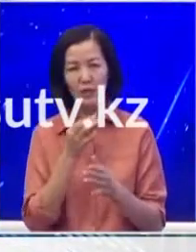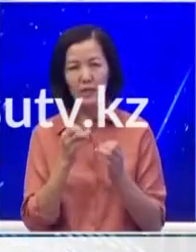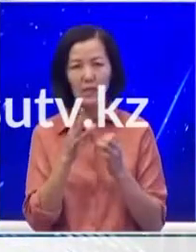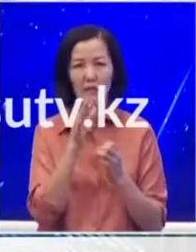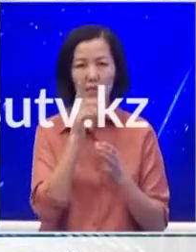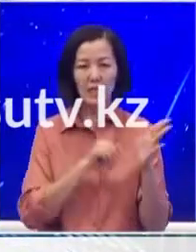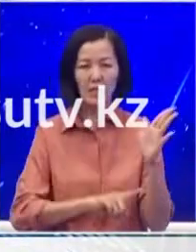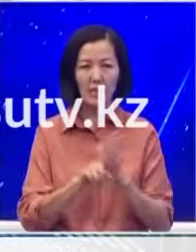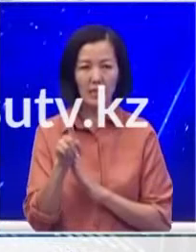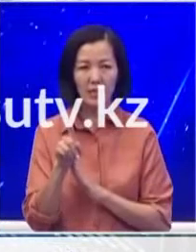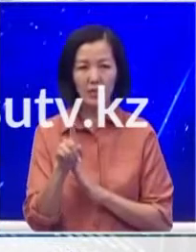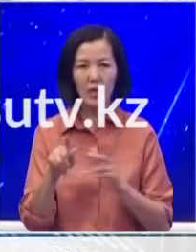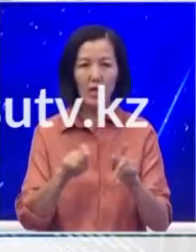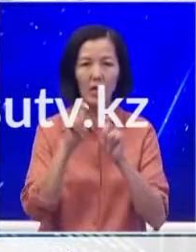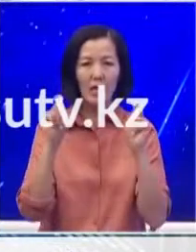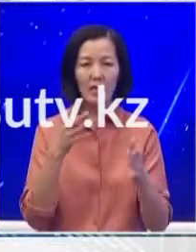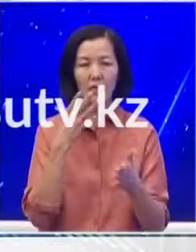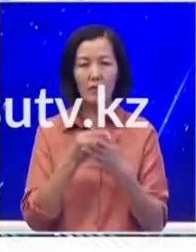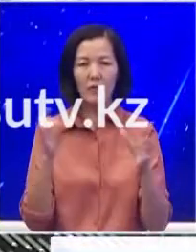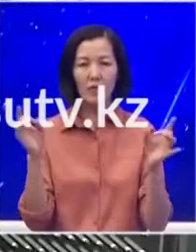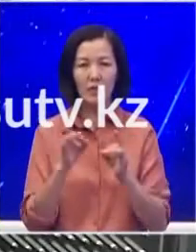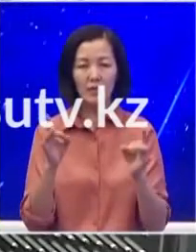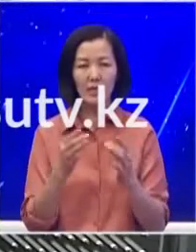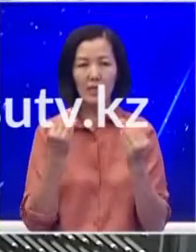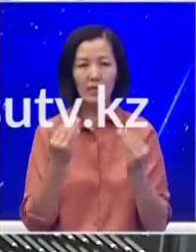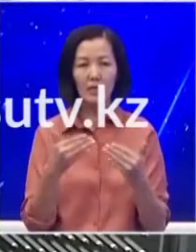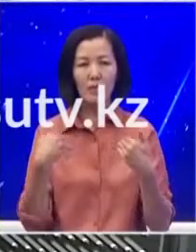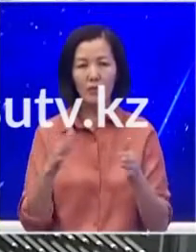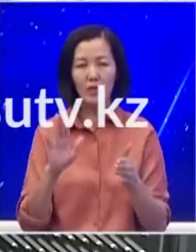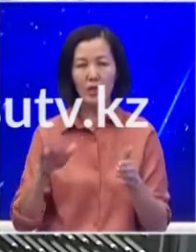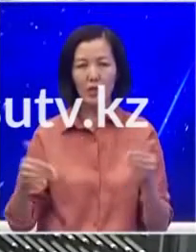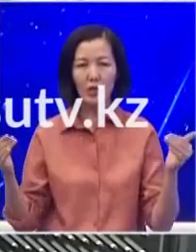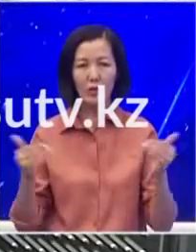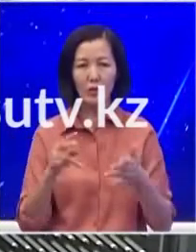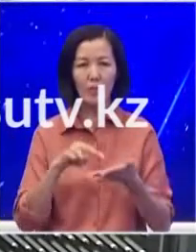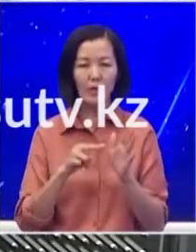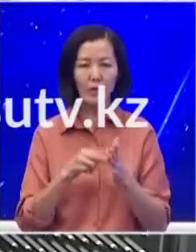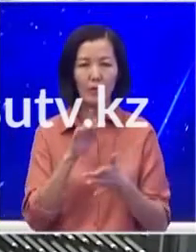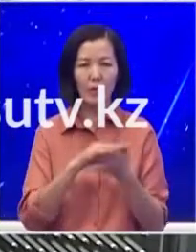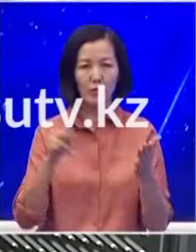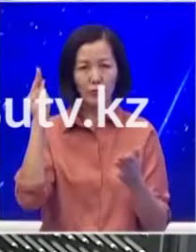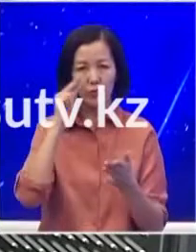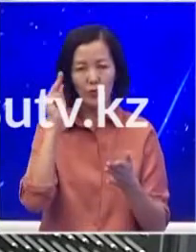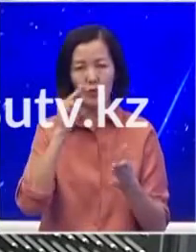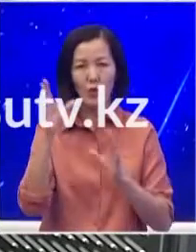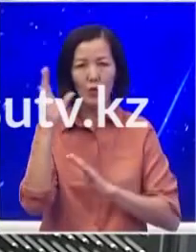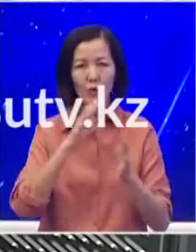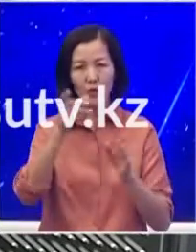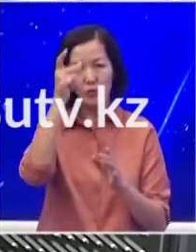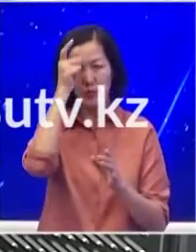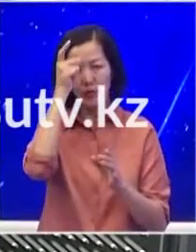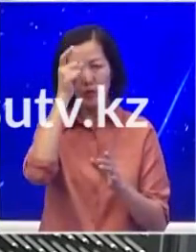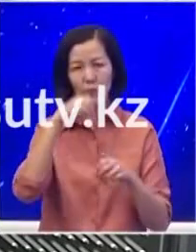лет. Может, когда-нибудь открою собственный ресторан. А пока, после окончания колледжа, планирую продолжить учебу в университете Турции